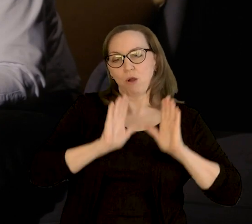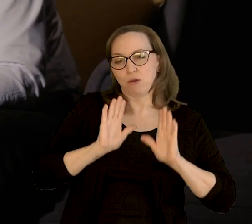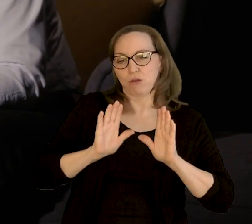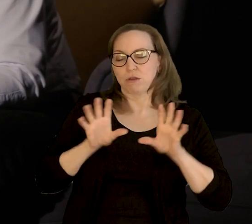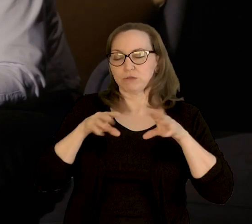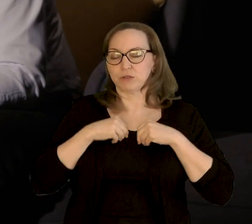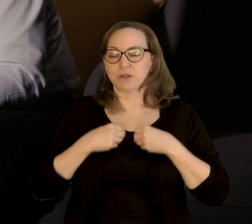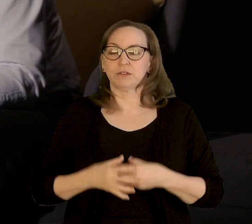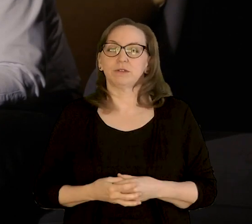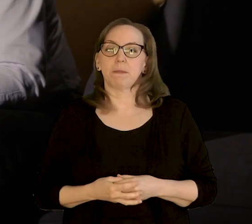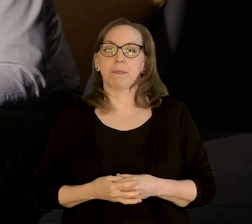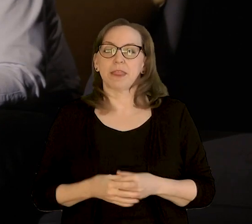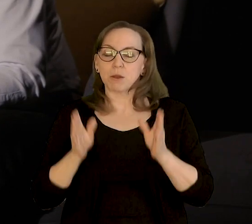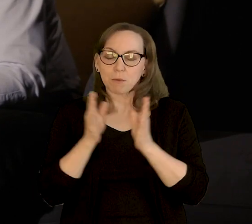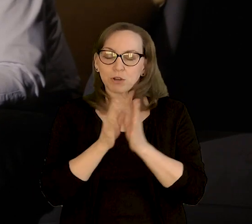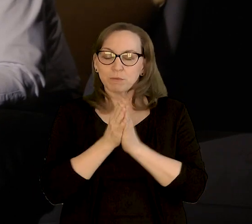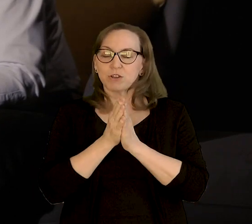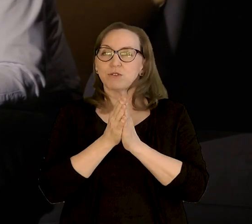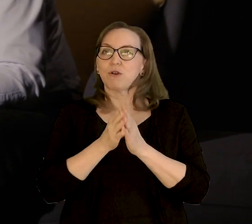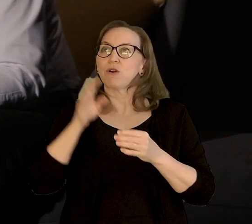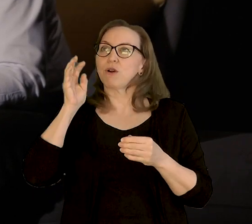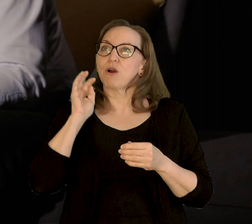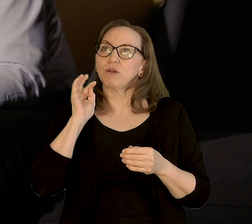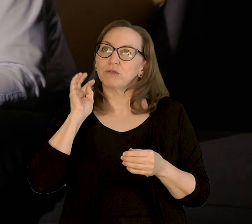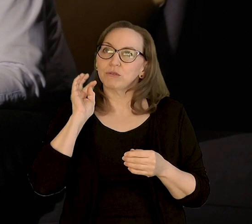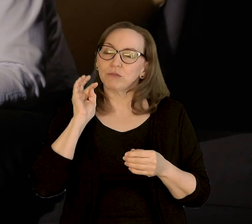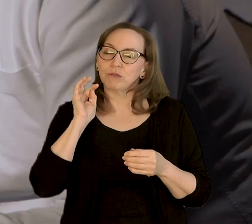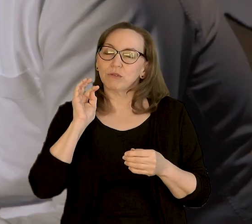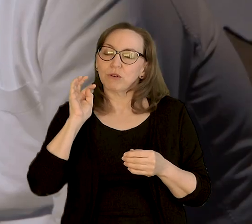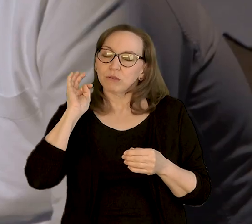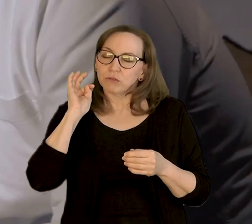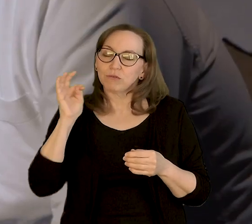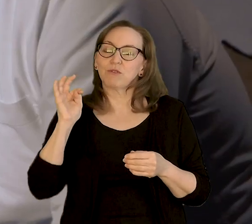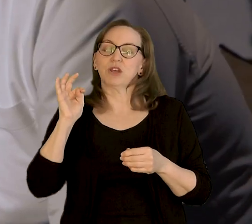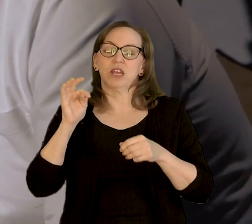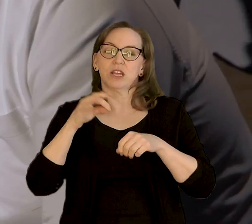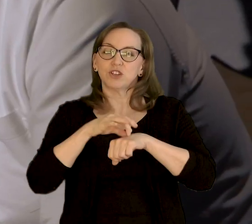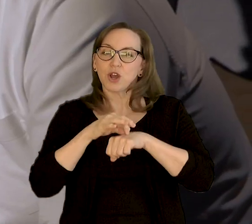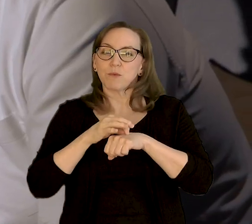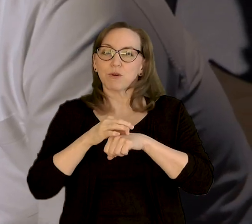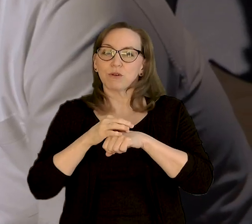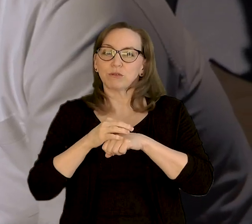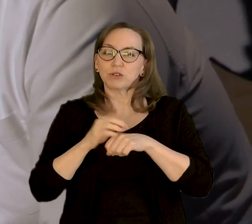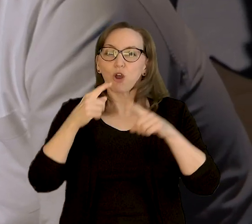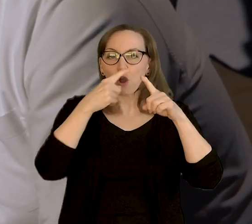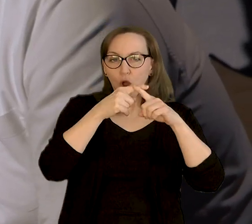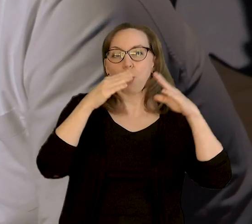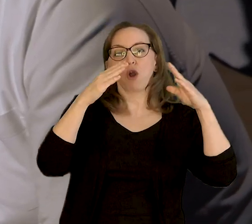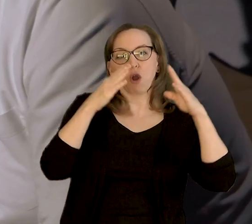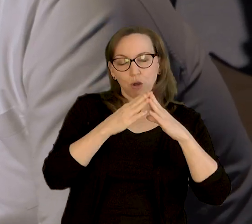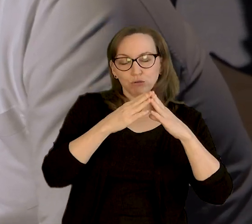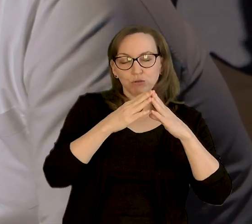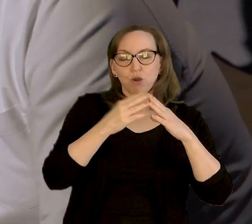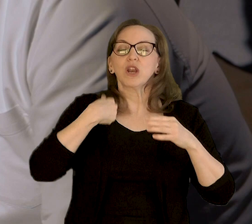Modlimy się o Twoje ciało, którym jest Kościół, o nasze więzi, o nasze